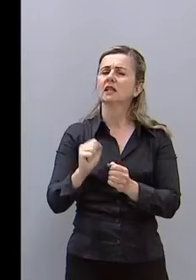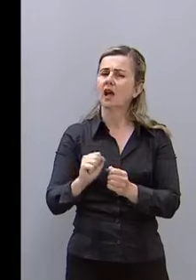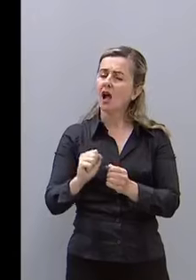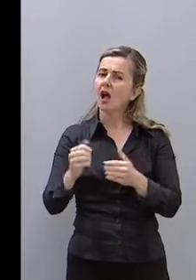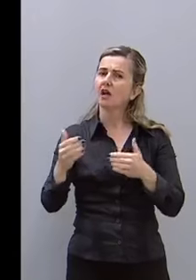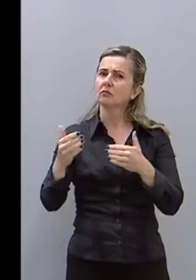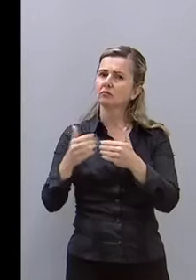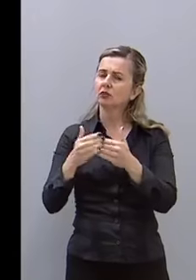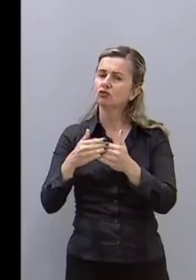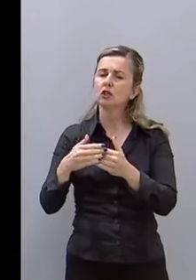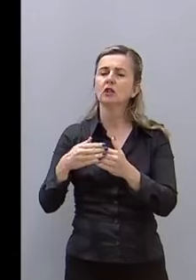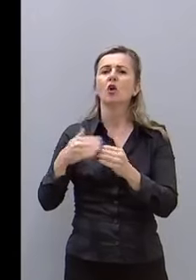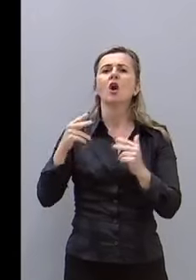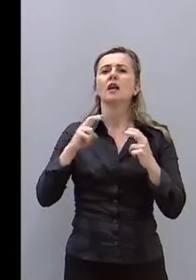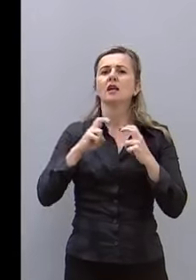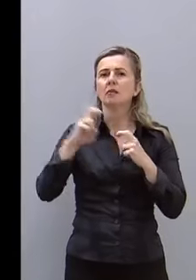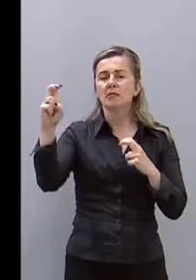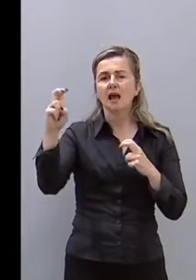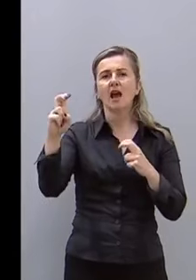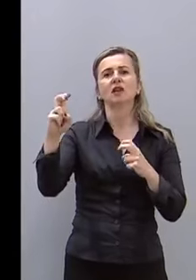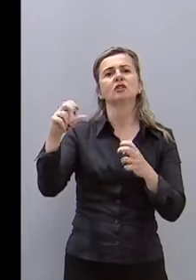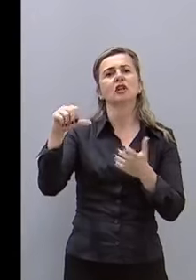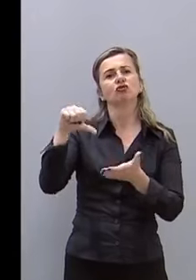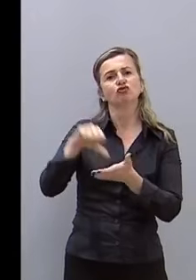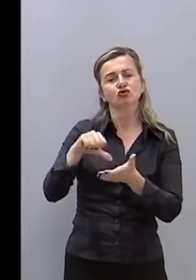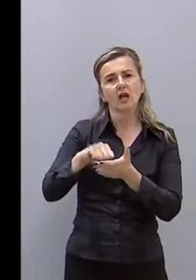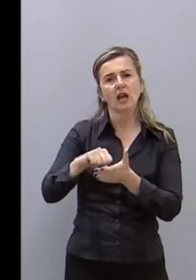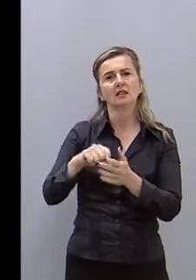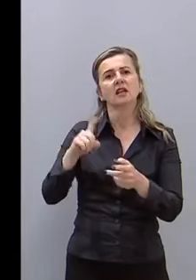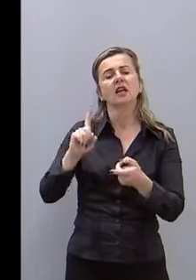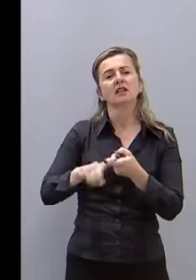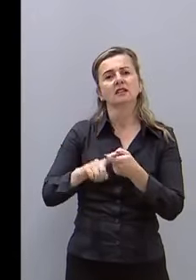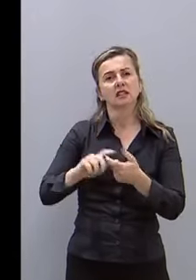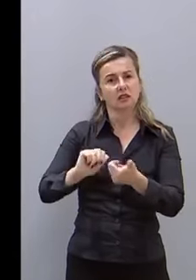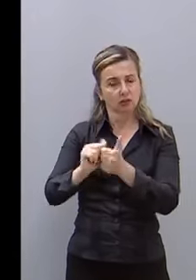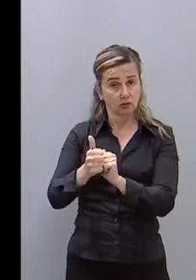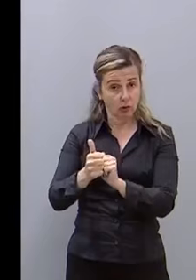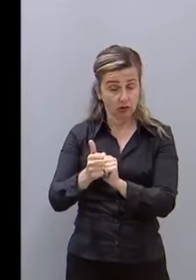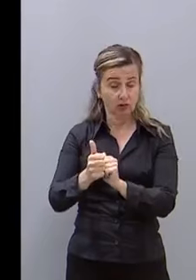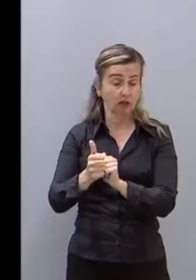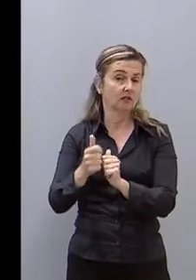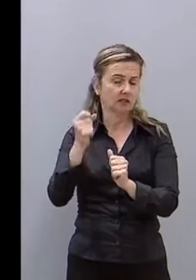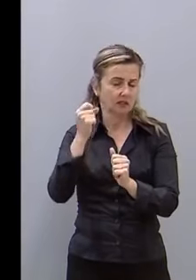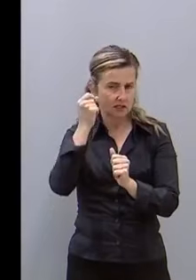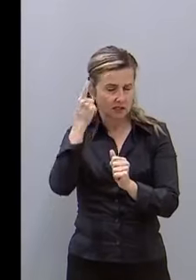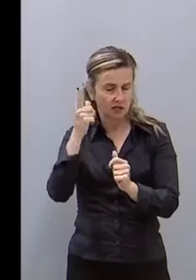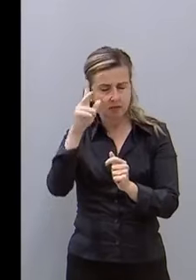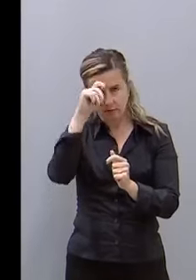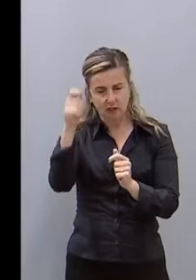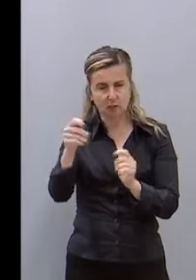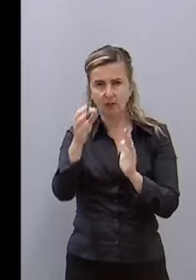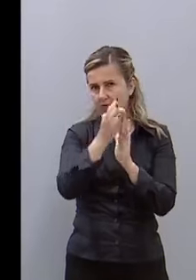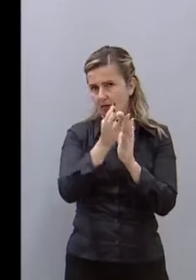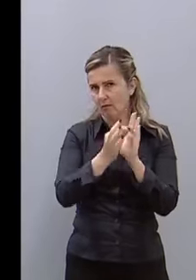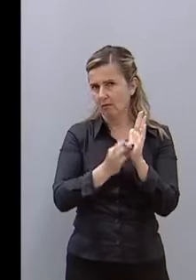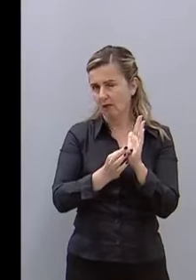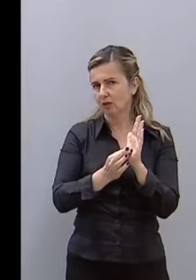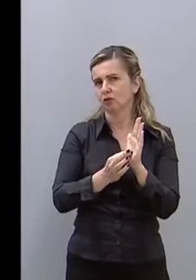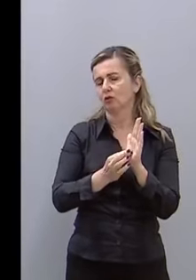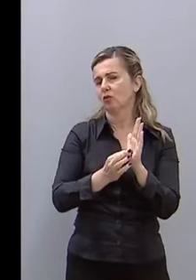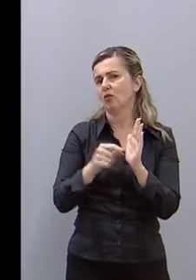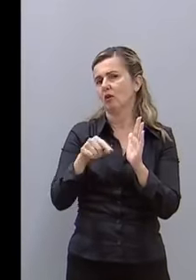dei centri e siti sportivi ovviamente subordinatamente all'osservanza di alcune misure che qui